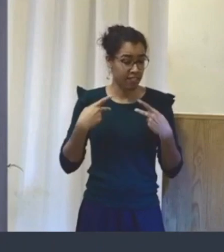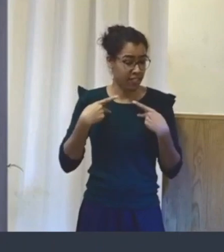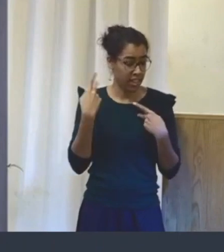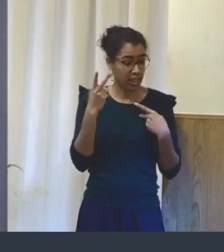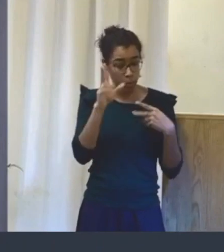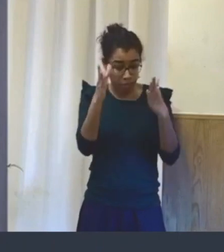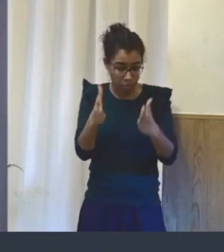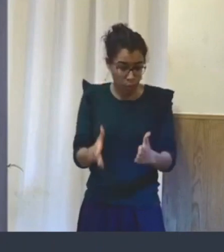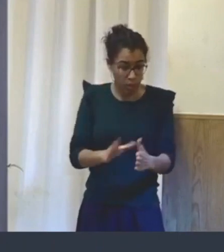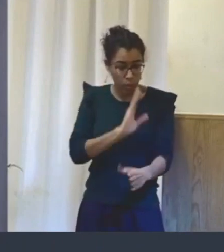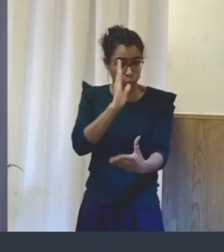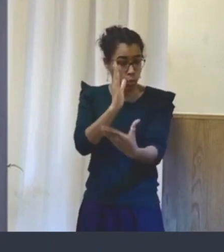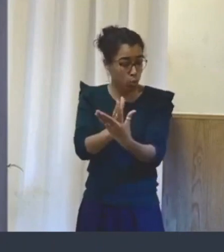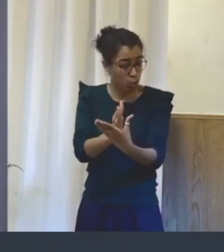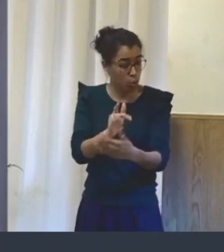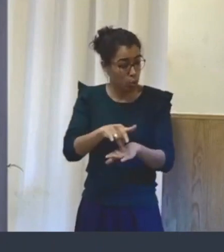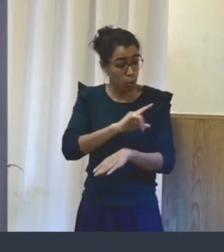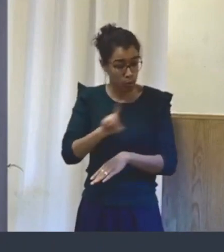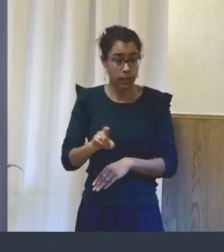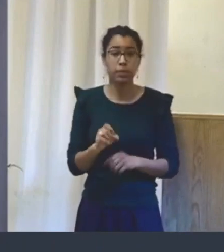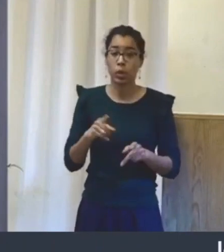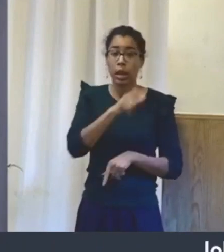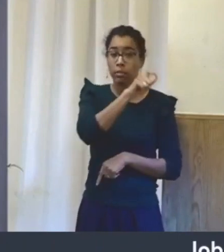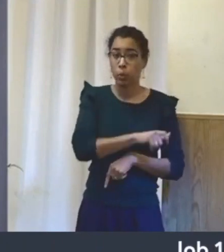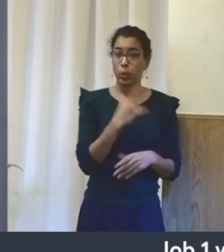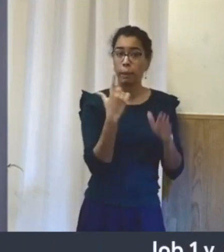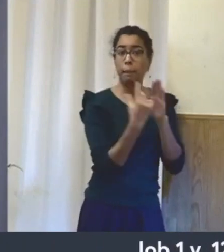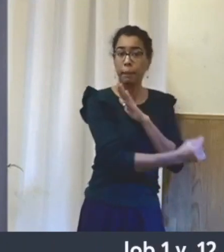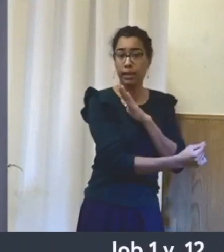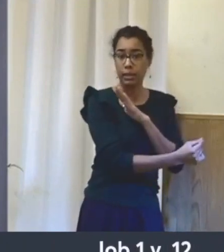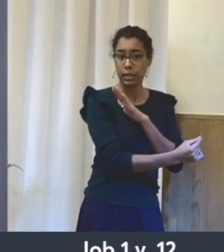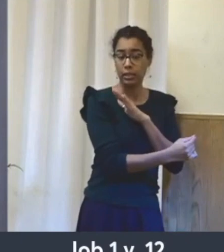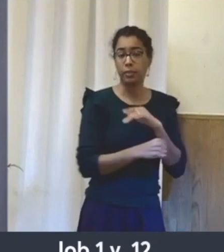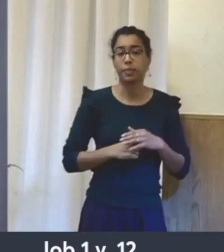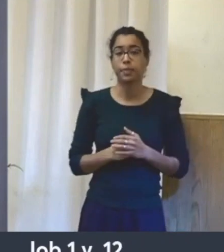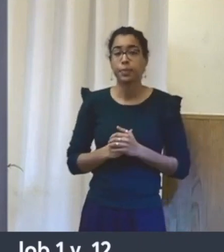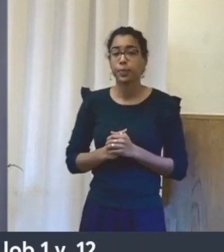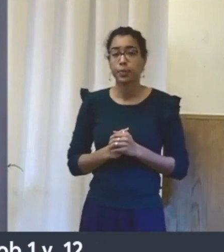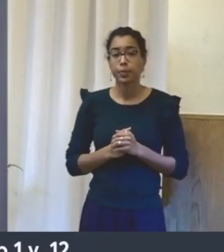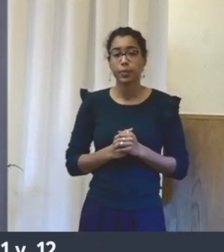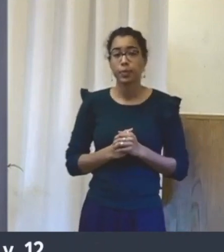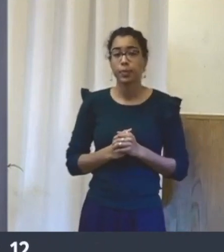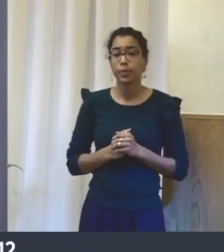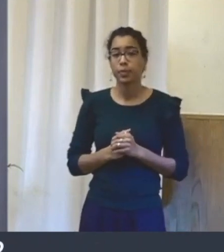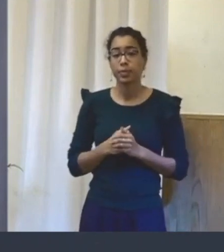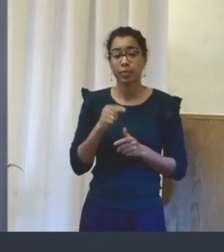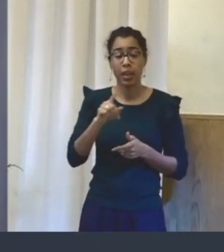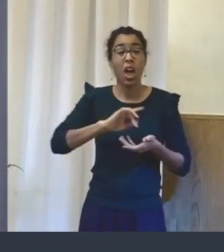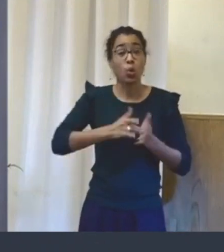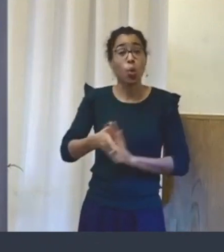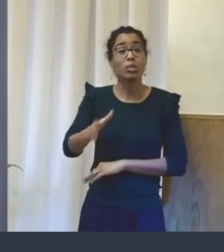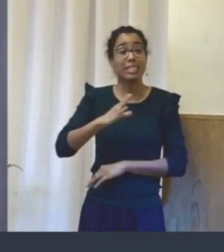sa personne. Alors l'accusateur se retira de la présence de l'Éternel. Tous ses